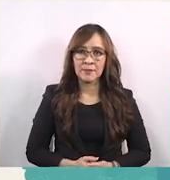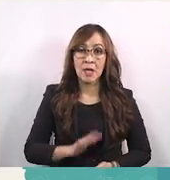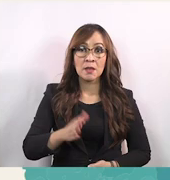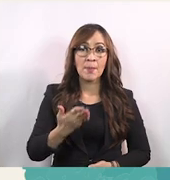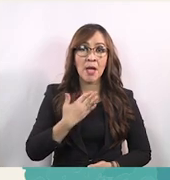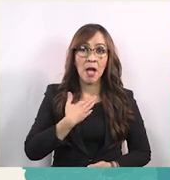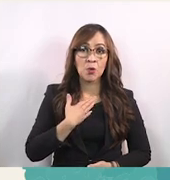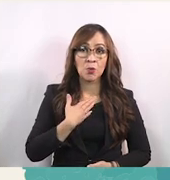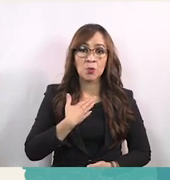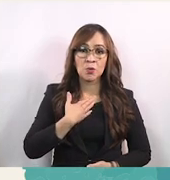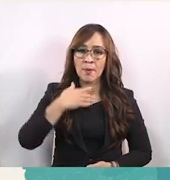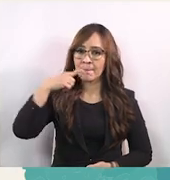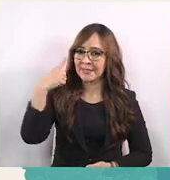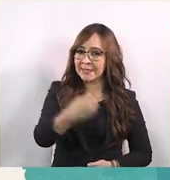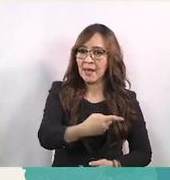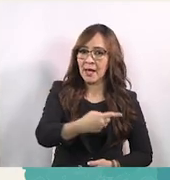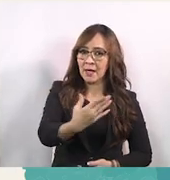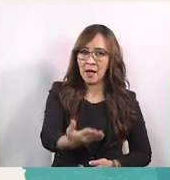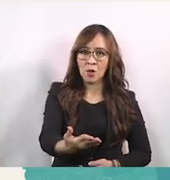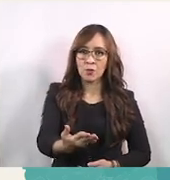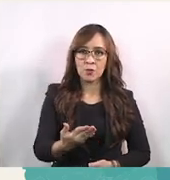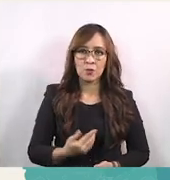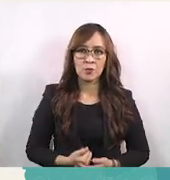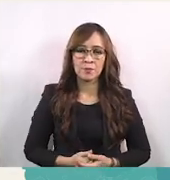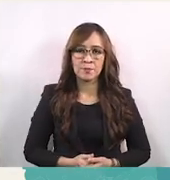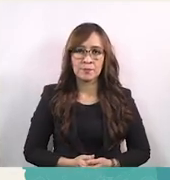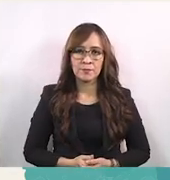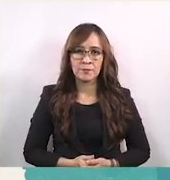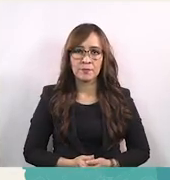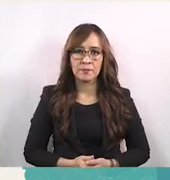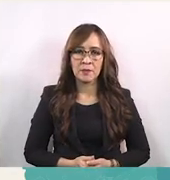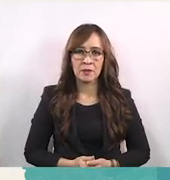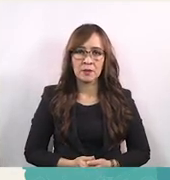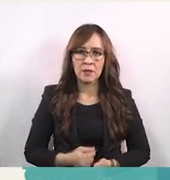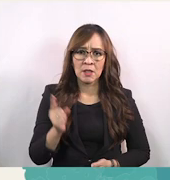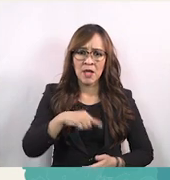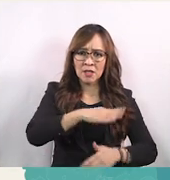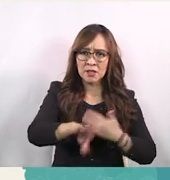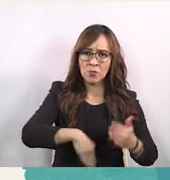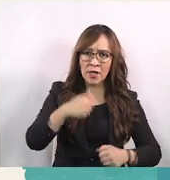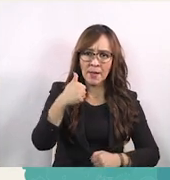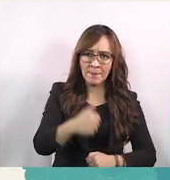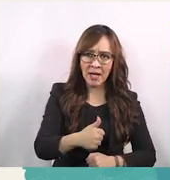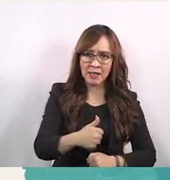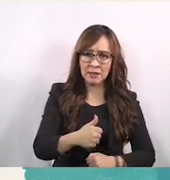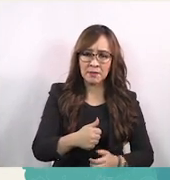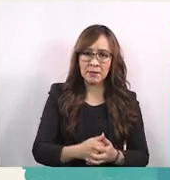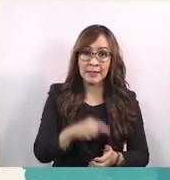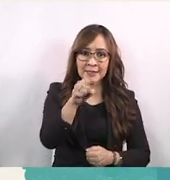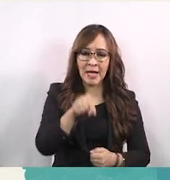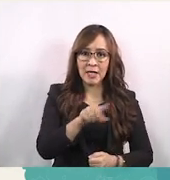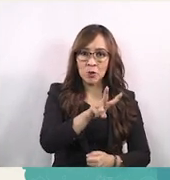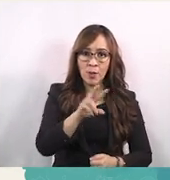Hai tetapi aku menjelang kau disampingku Hai biaya Hai dari segala yang baik yang dikerjakan